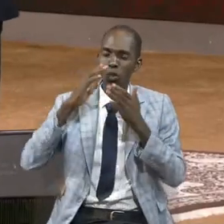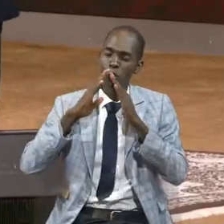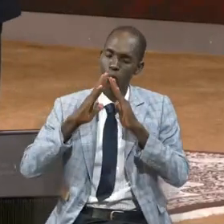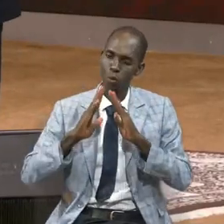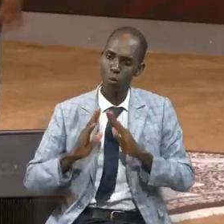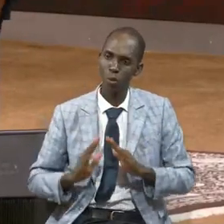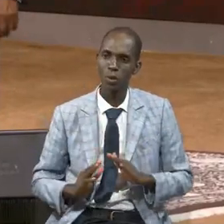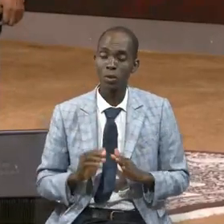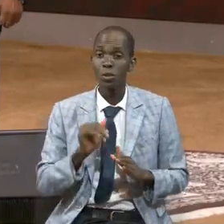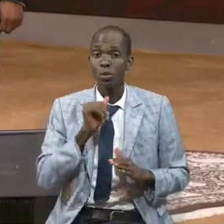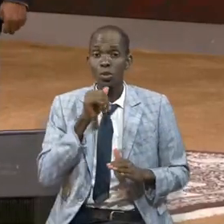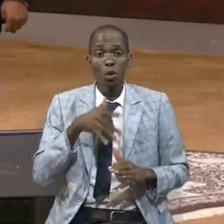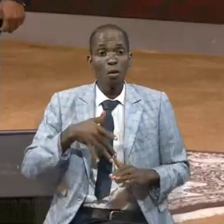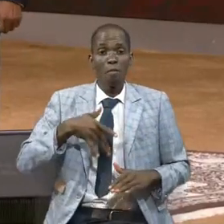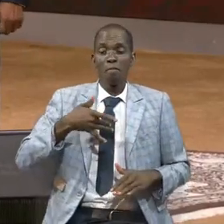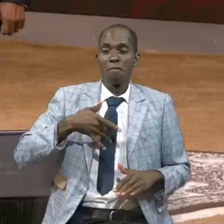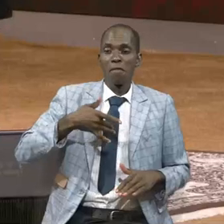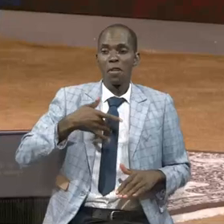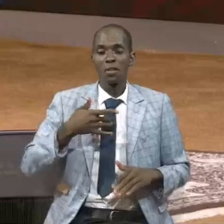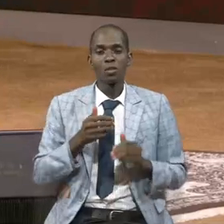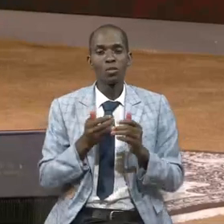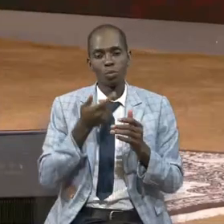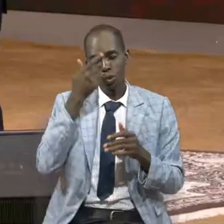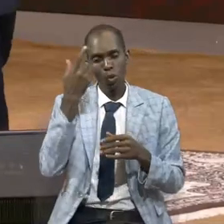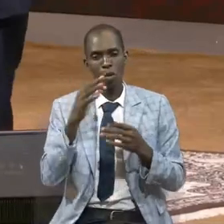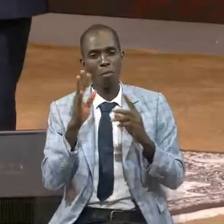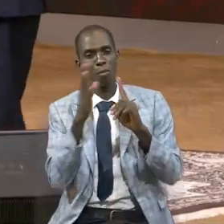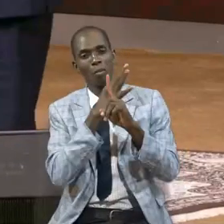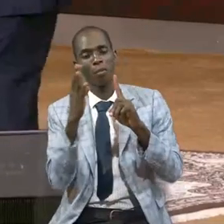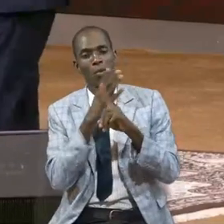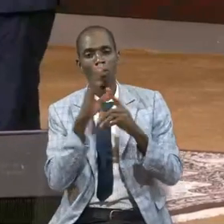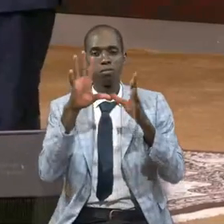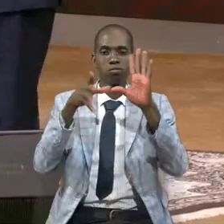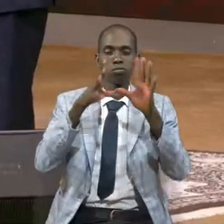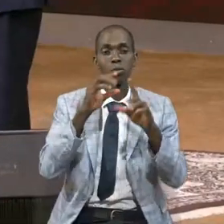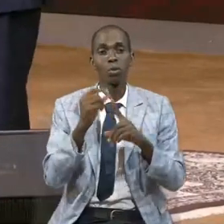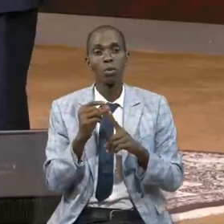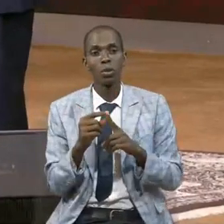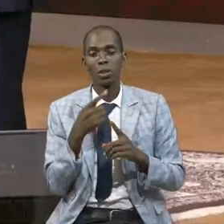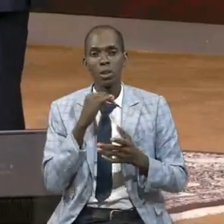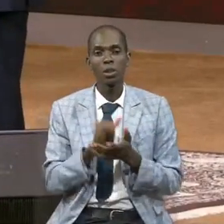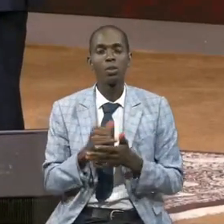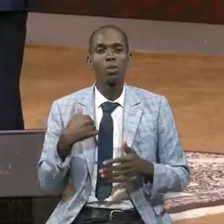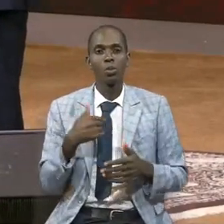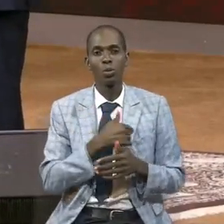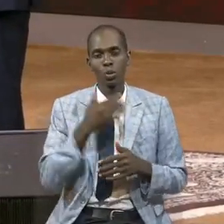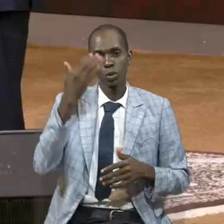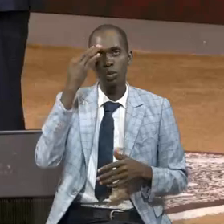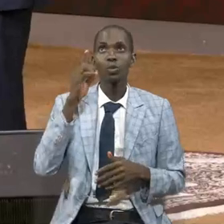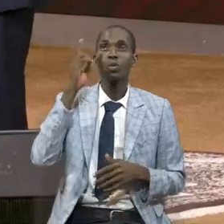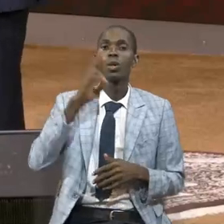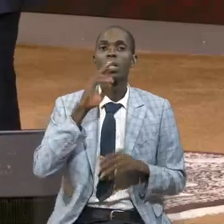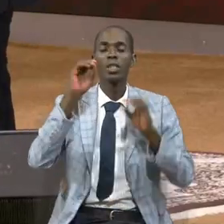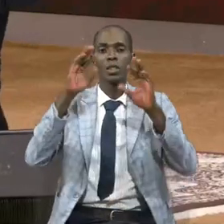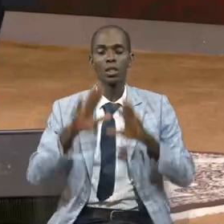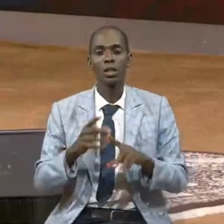Il a le sang froid. Il n'est pas emporté par la flatterie. Nous savons que tu es un enseignant, un maître venu